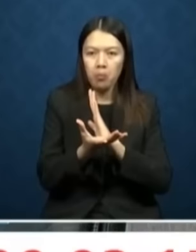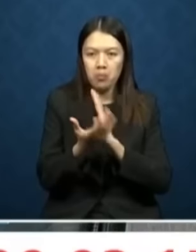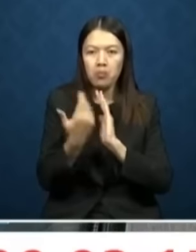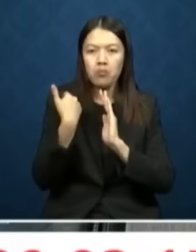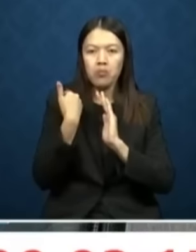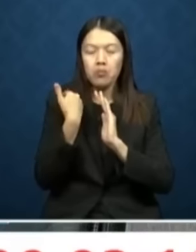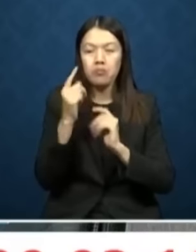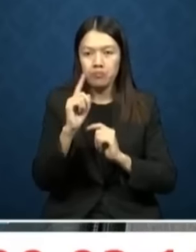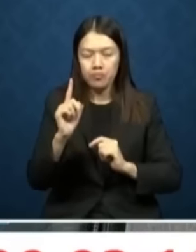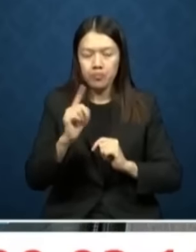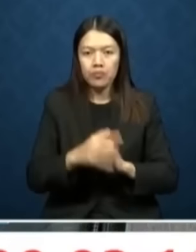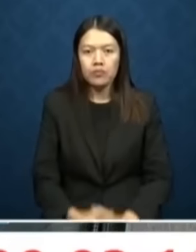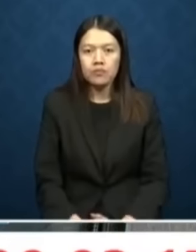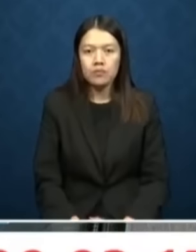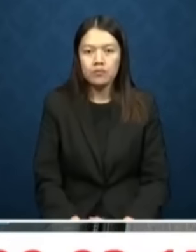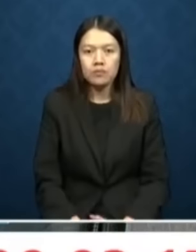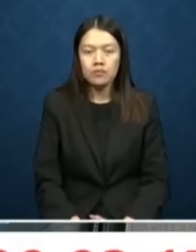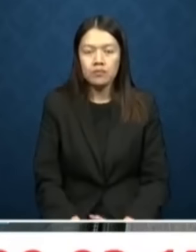ใดบ้างนะครับ